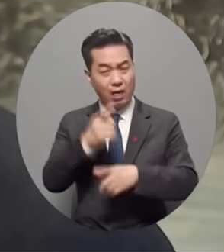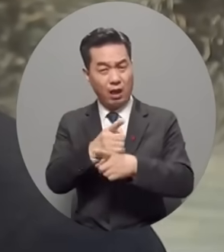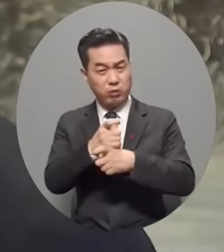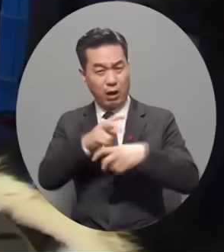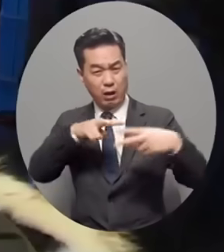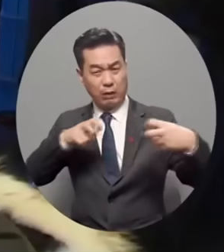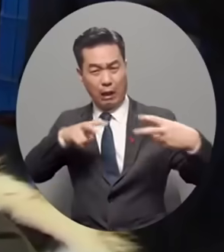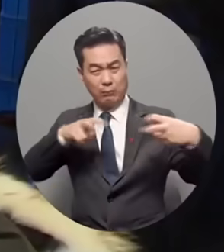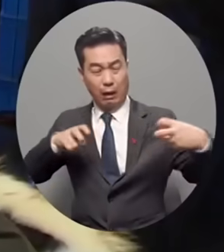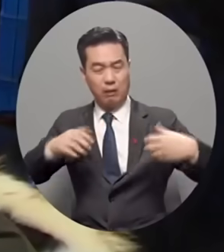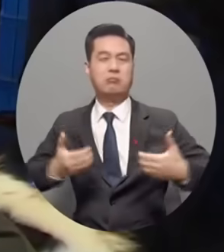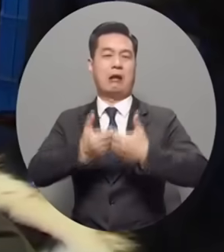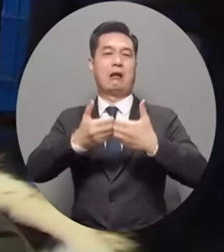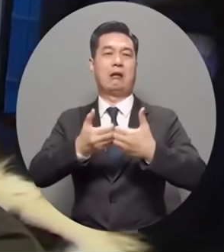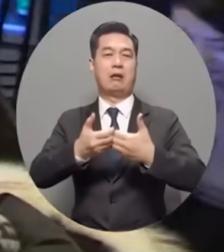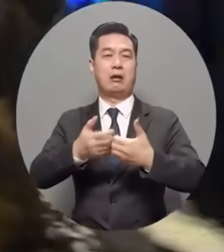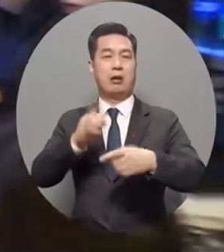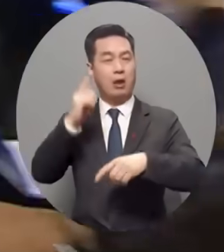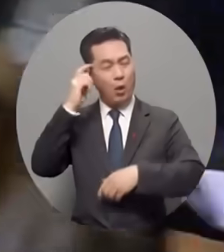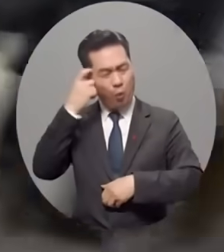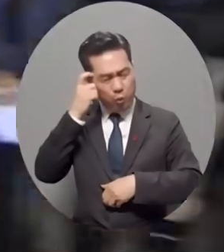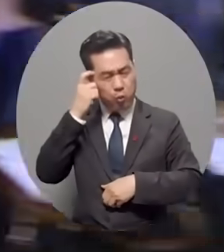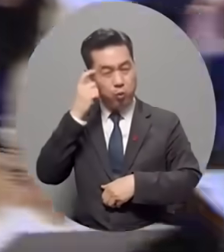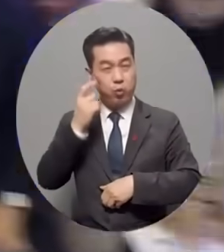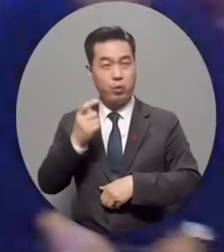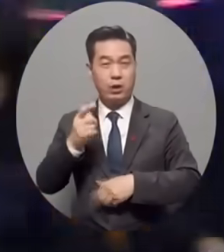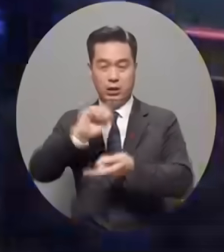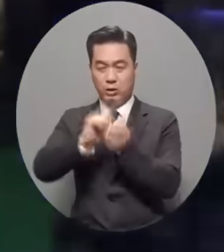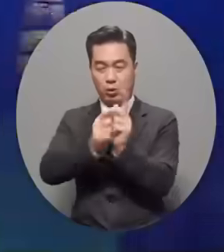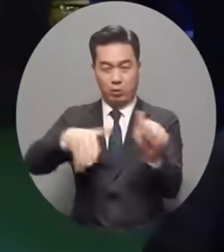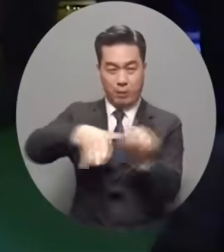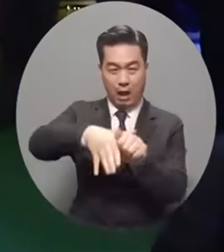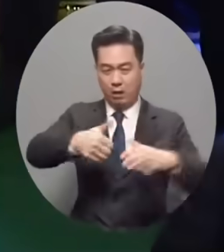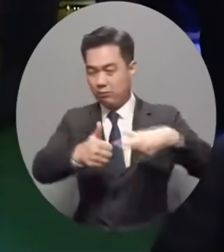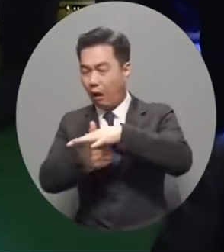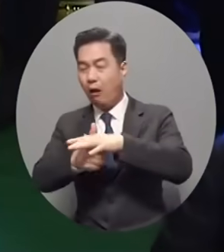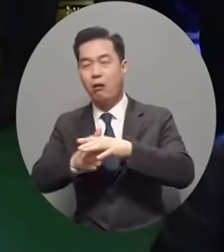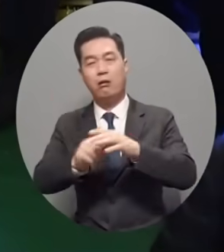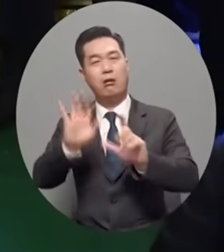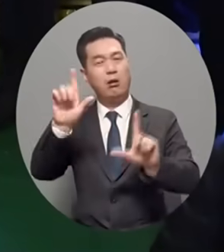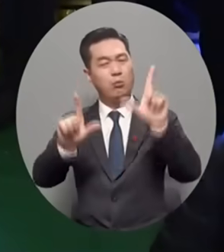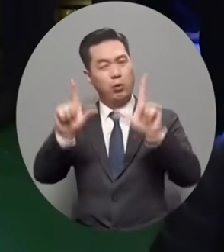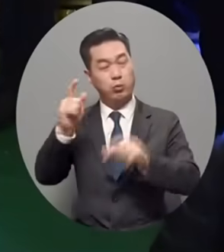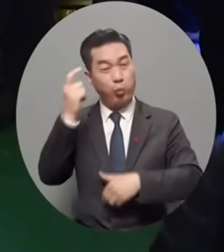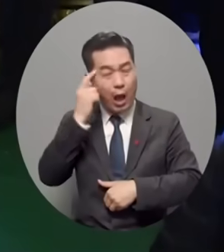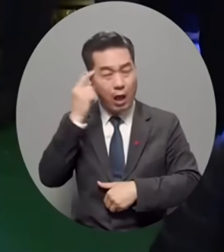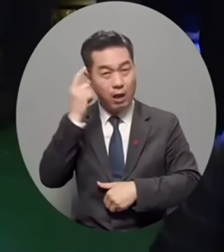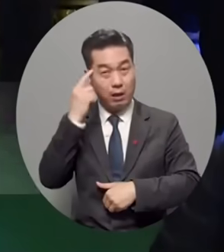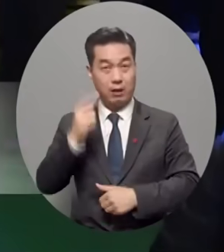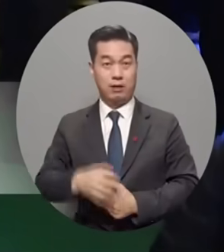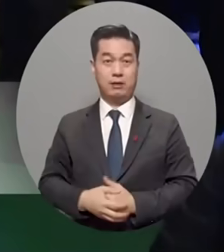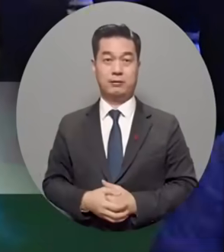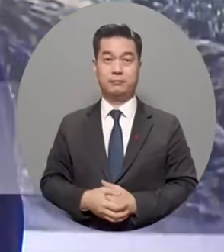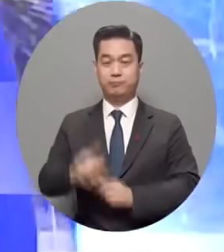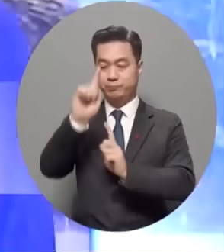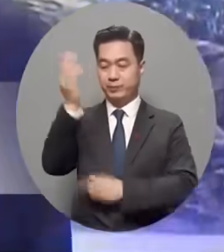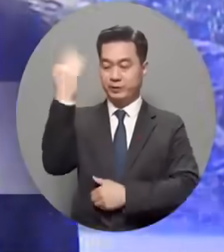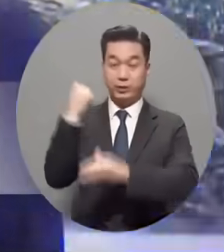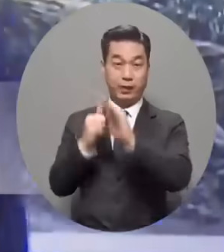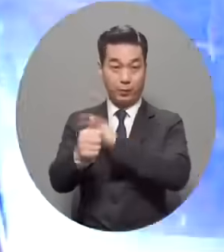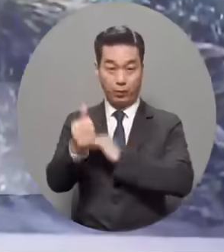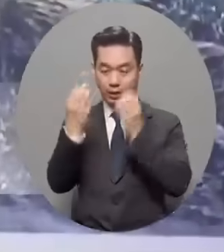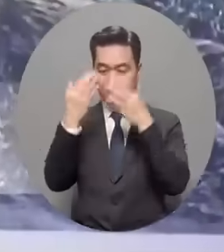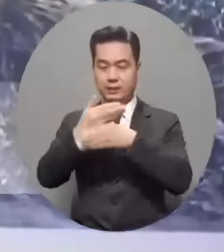극한 대립, 칼잡이의 아집이 우리 모두의 언어가 돼야 하냐고도 반문했습니다. 이 전 대표가 신당